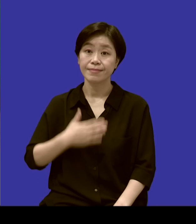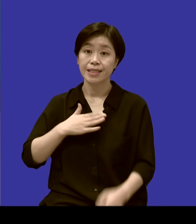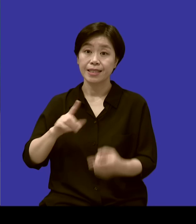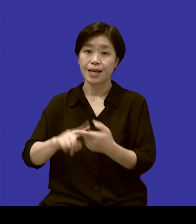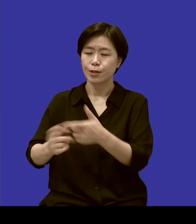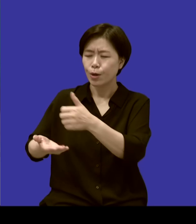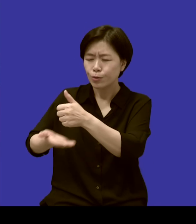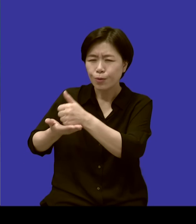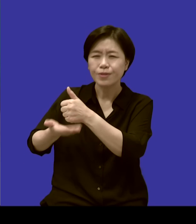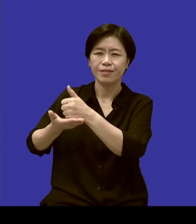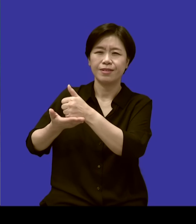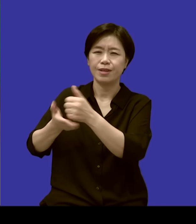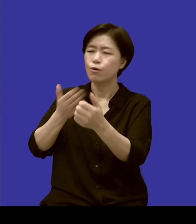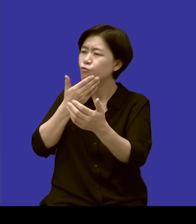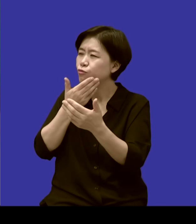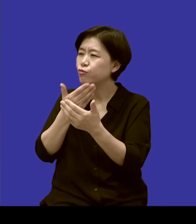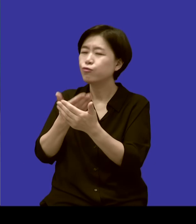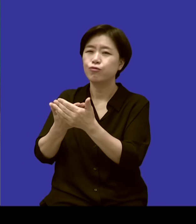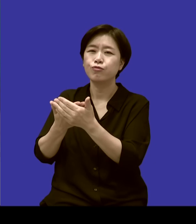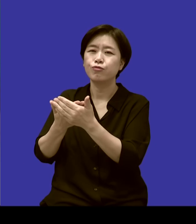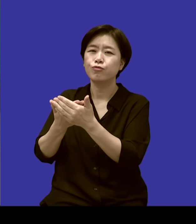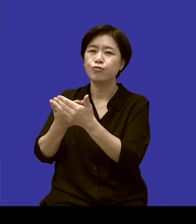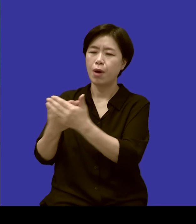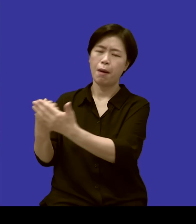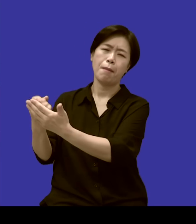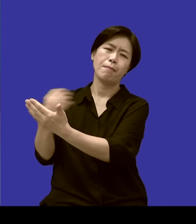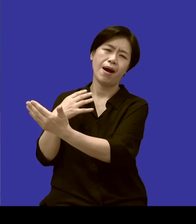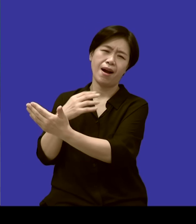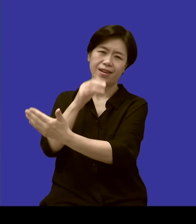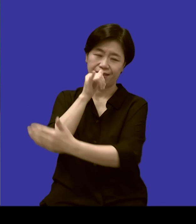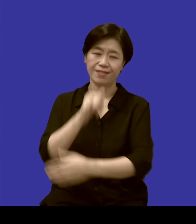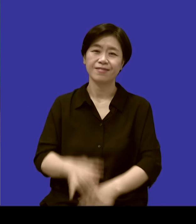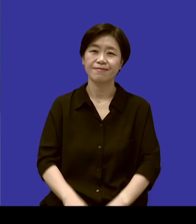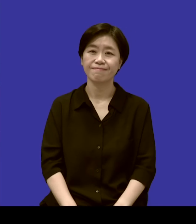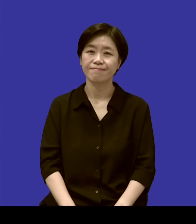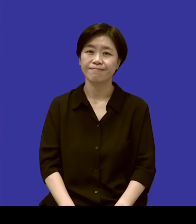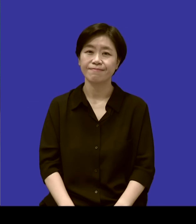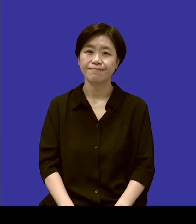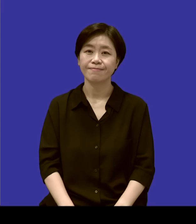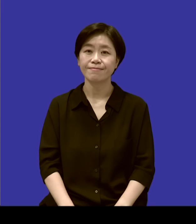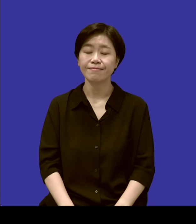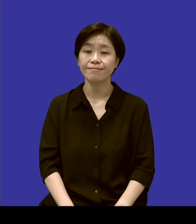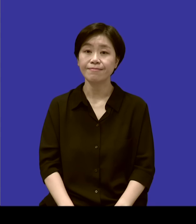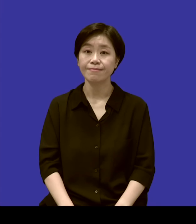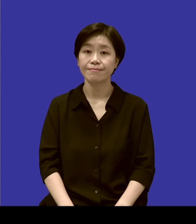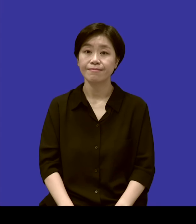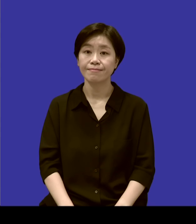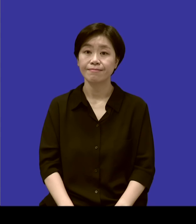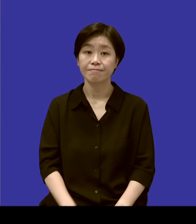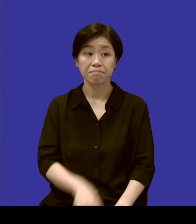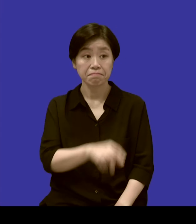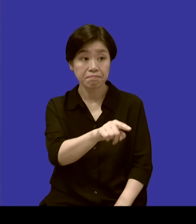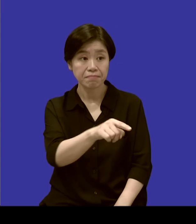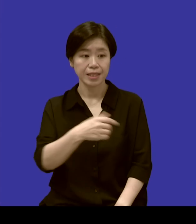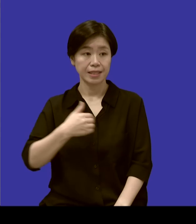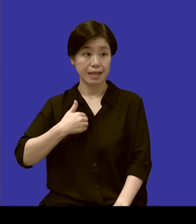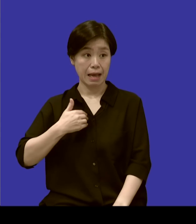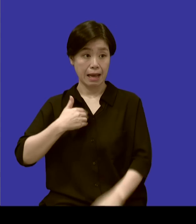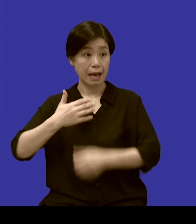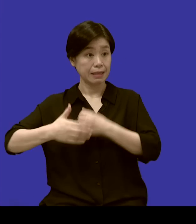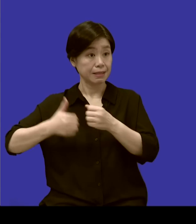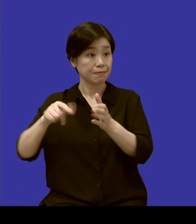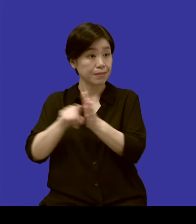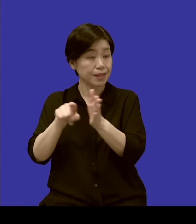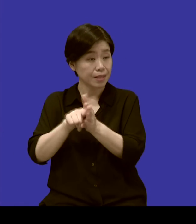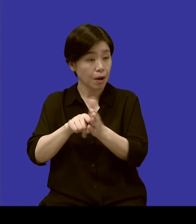자야. 이렇게 말씀 속에서 하나님이 나에게 음성을 주시기 시작한 거예요. 예. 네가 나를 믿는다고 고백하면 내가